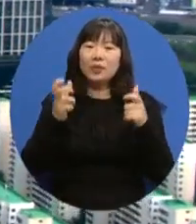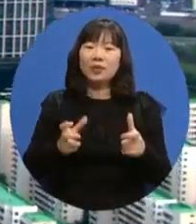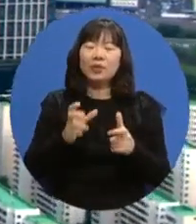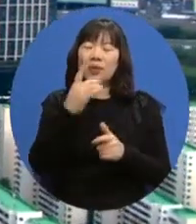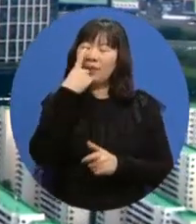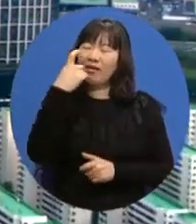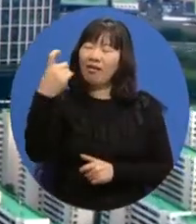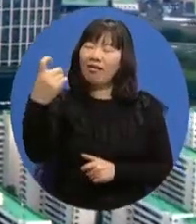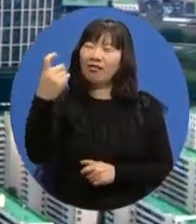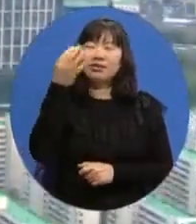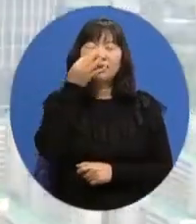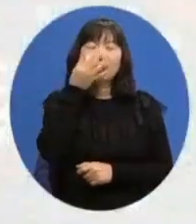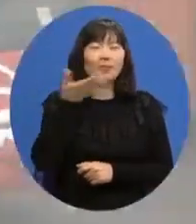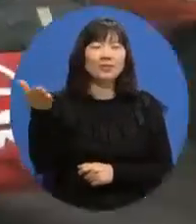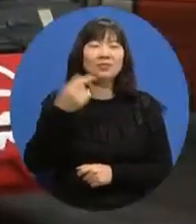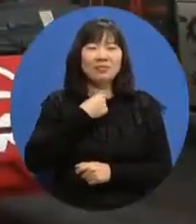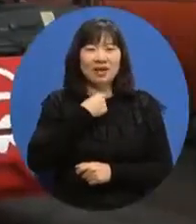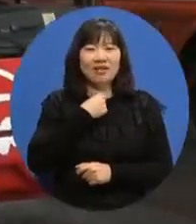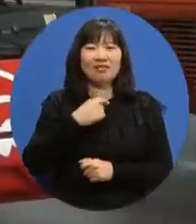보여주고 싶었습니다.